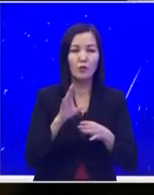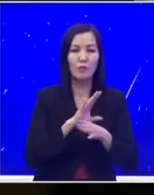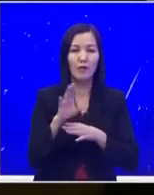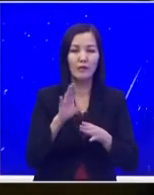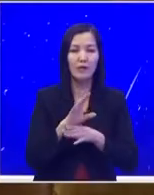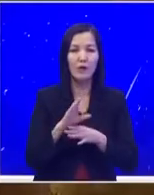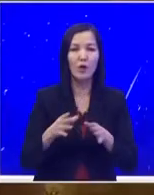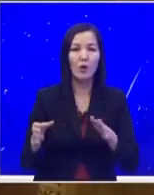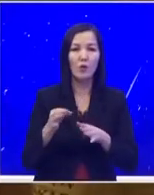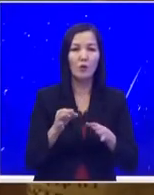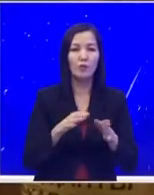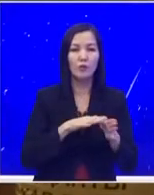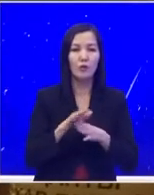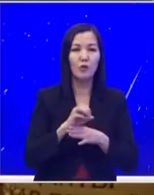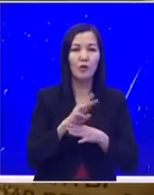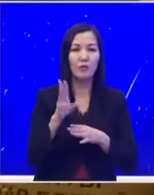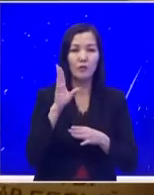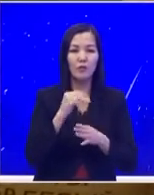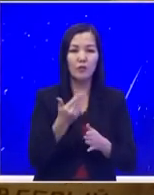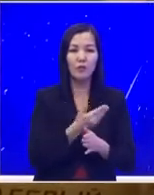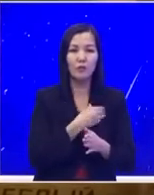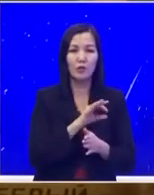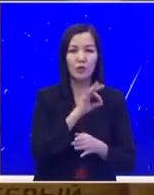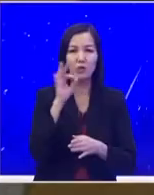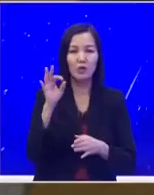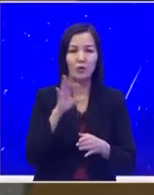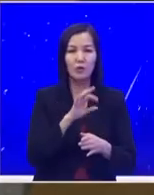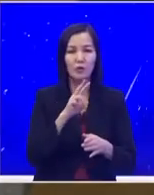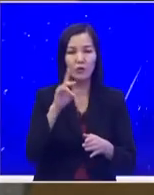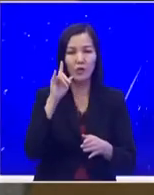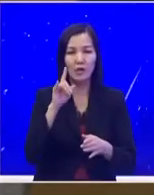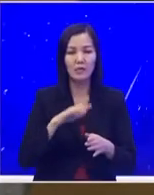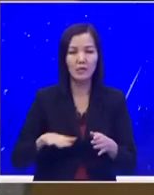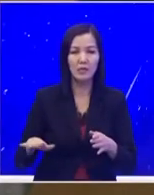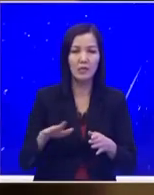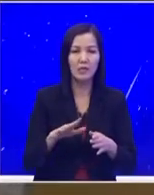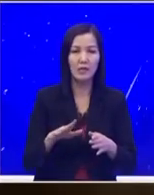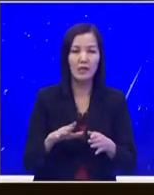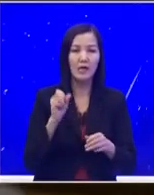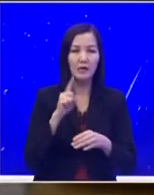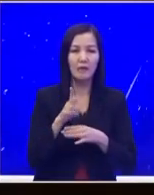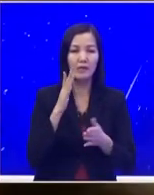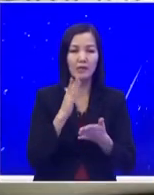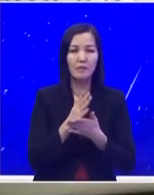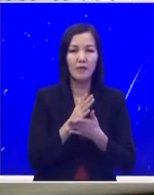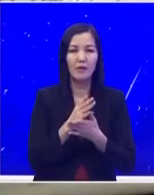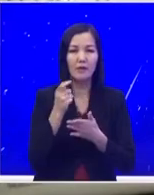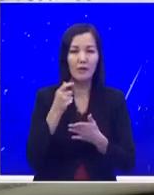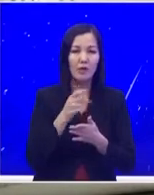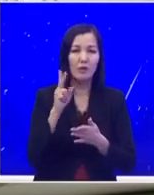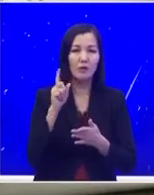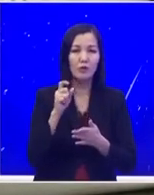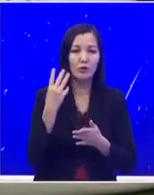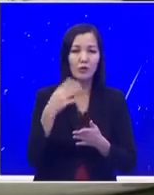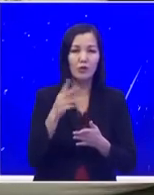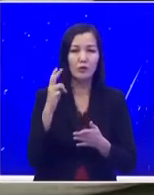облысты толық қамтып отыр. Бұдан бөлек сұраныс шығыс, оңтүстік, солтүстік өңірлерден де артқан. Шекердің шектік бағасы